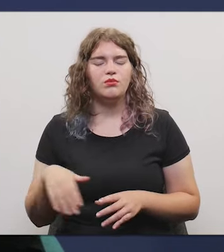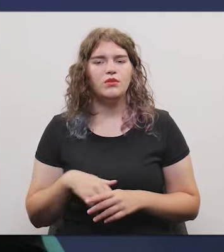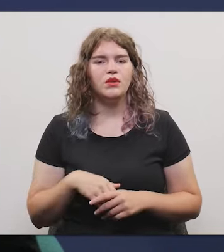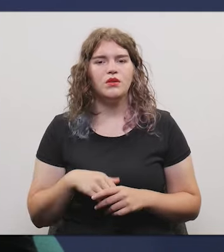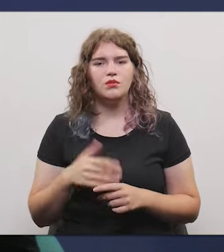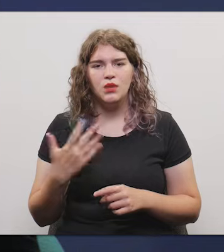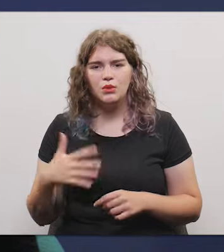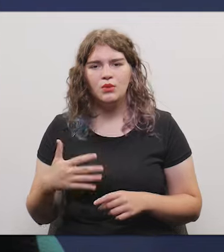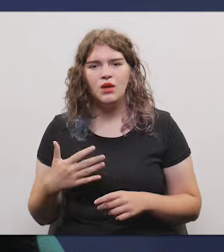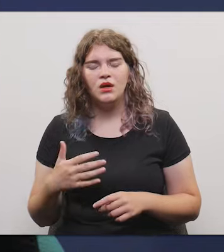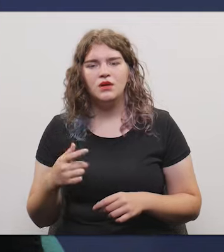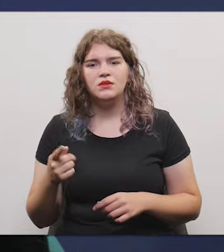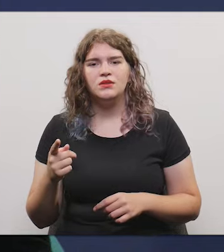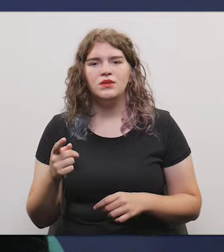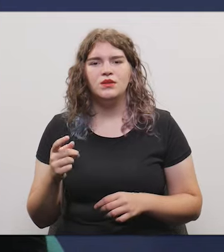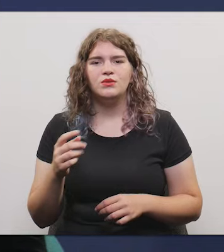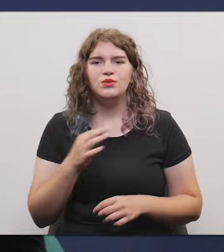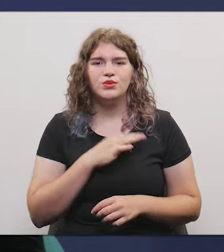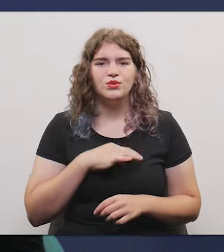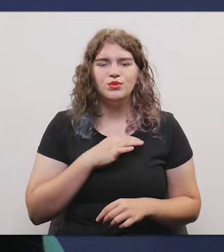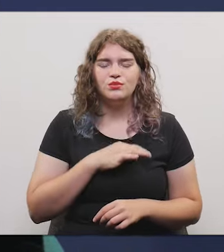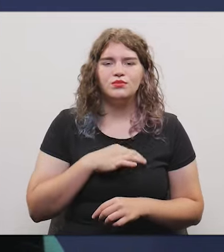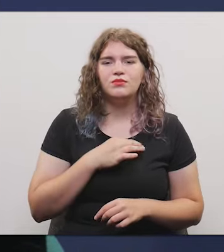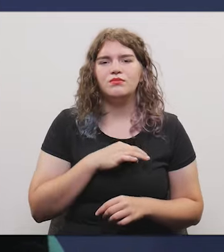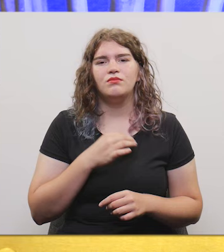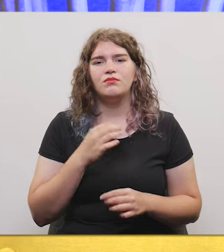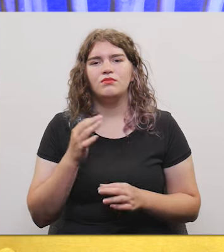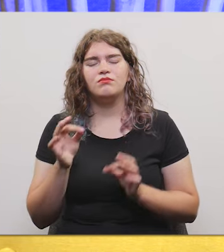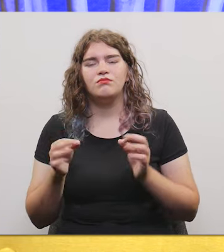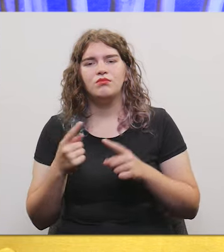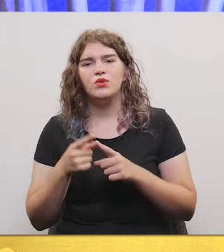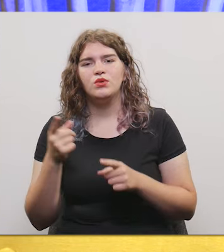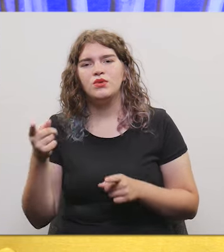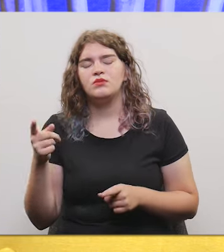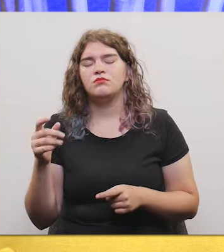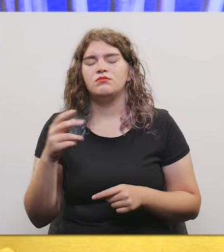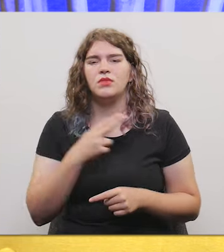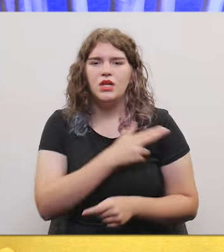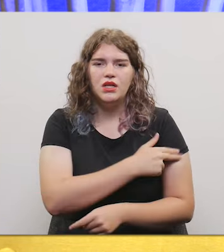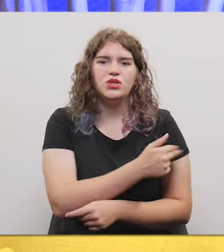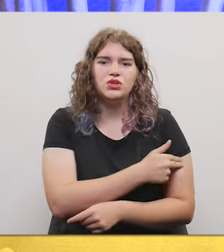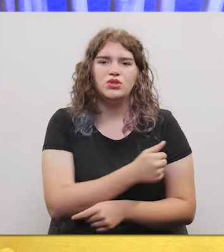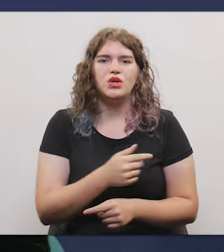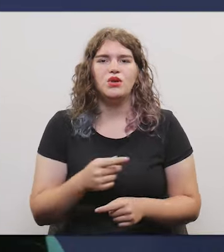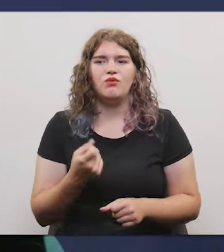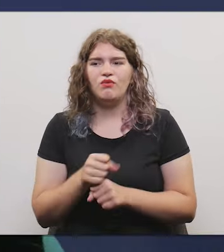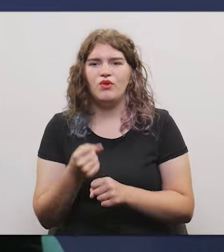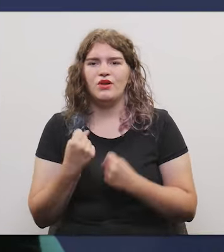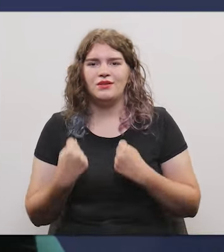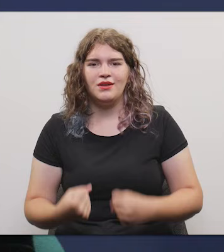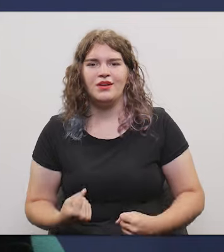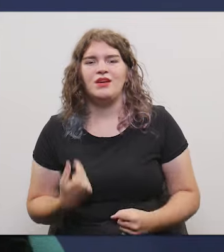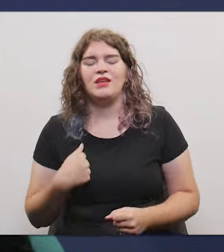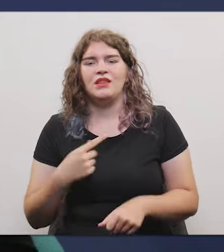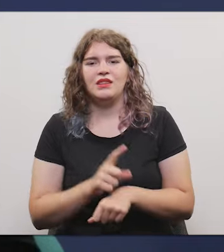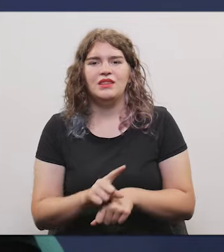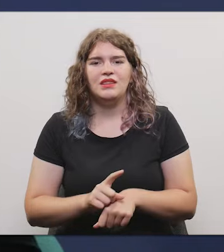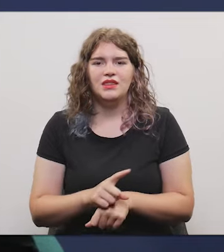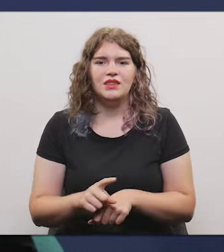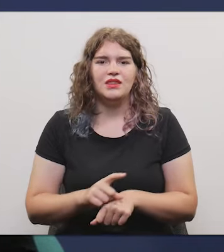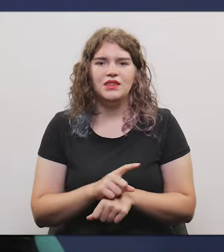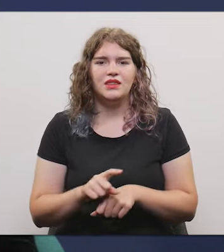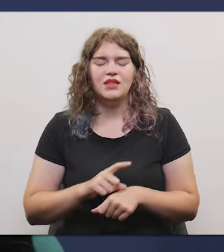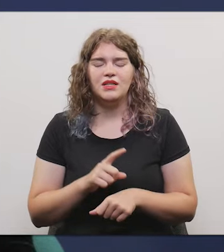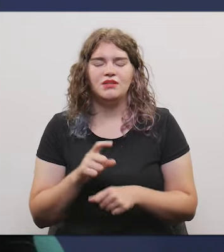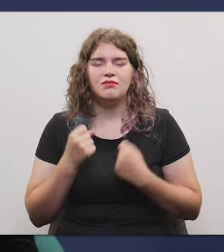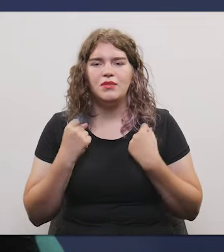copii deosebiți, o studentă și un licean, cum se poate de provocator, într-o etapă destul de